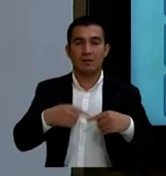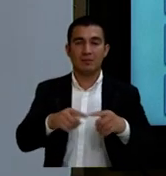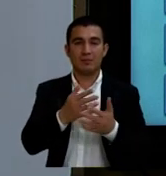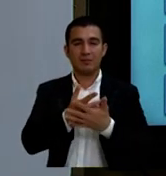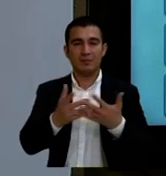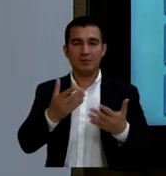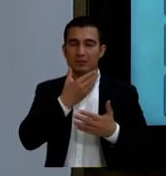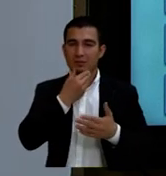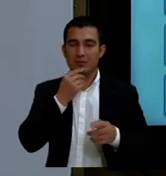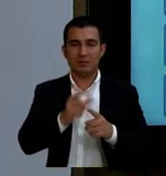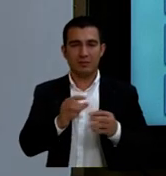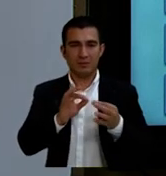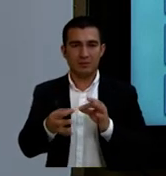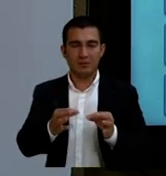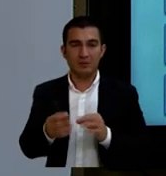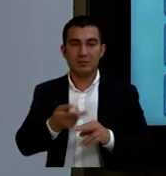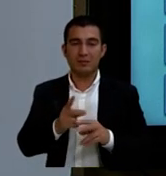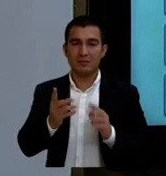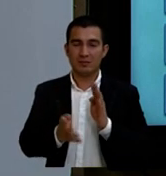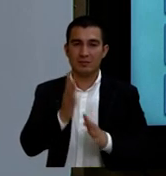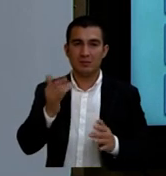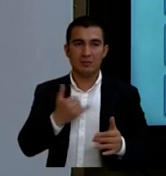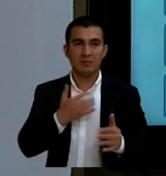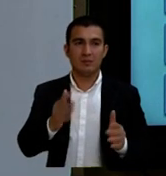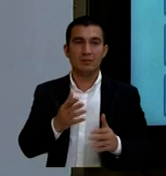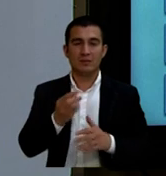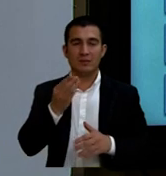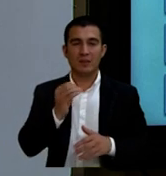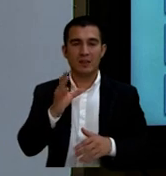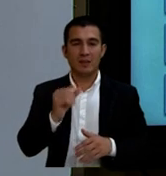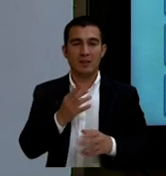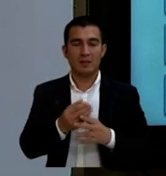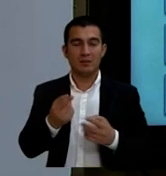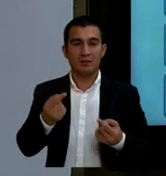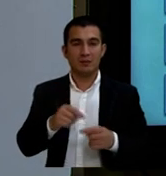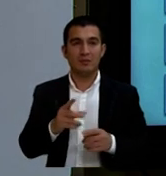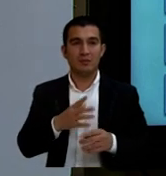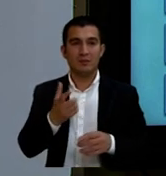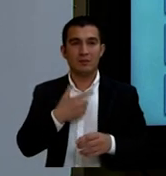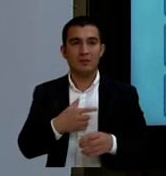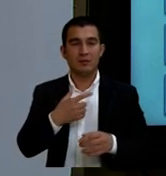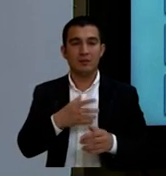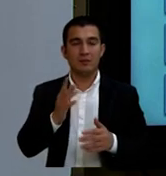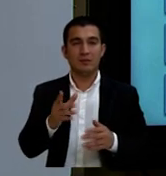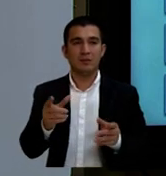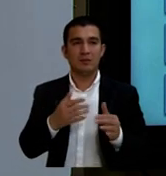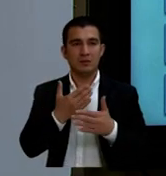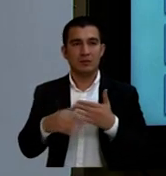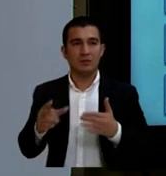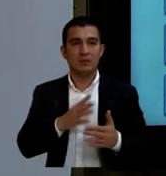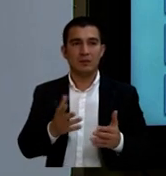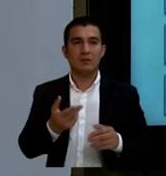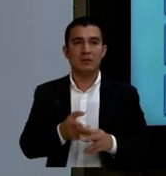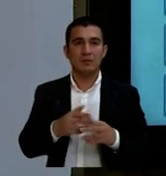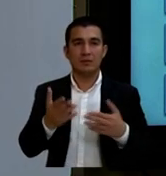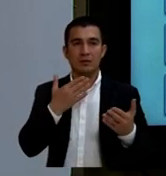nutq hosil qilishingiz uchun albatta birinchi navbatda shevaga xos so'zlardan qochishingiz kerak. So'zlashuvda oddiy